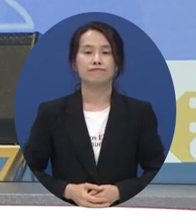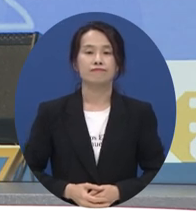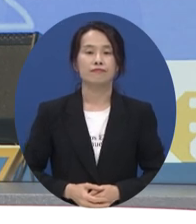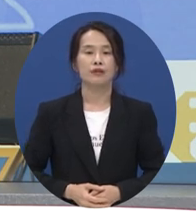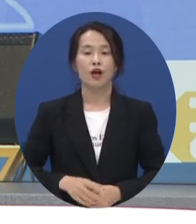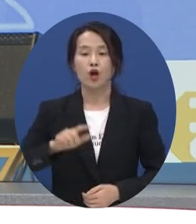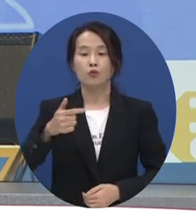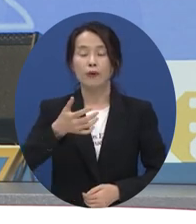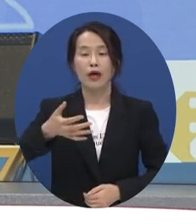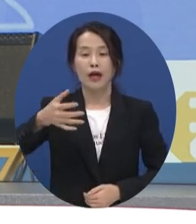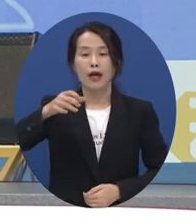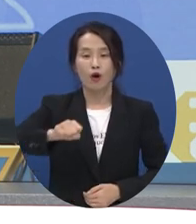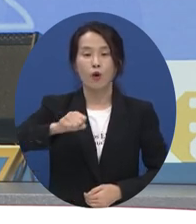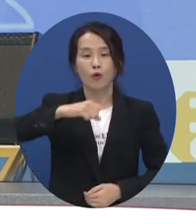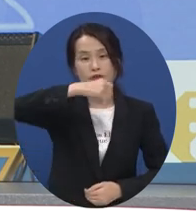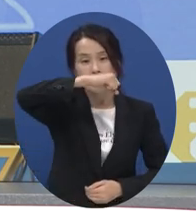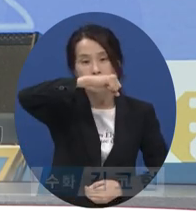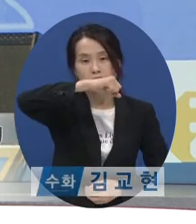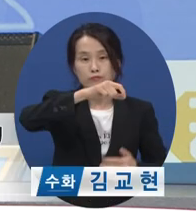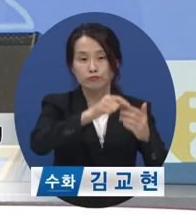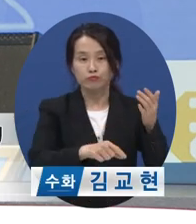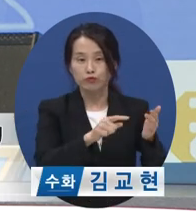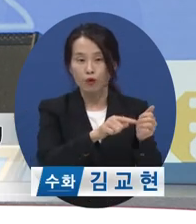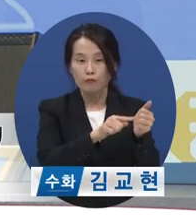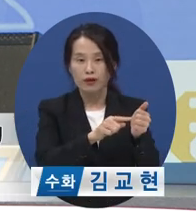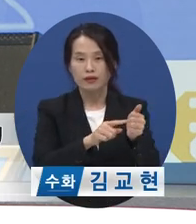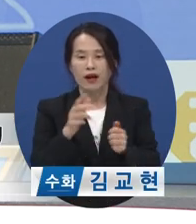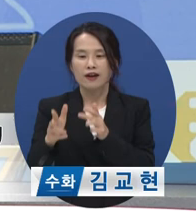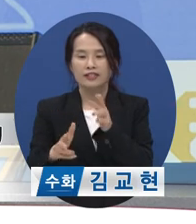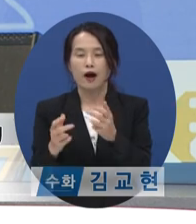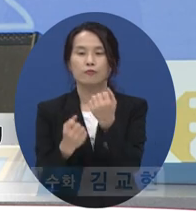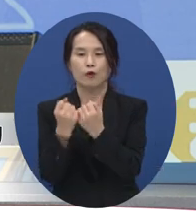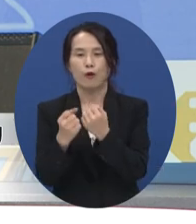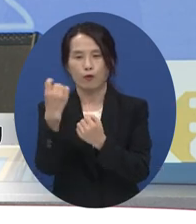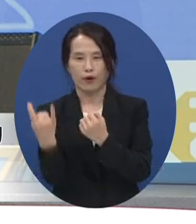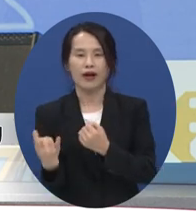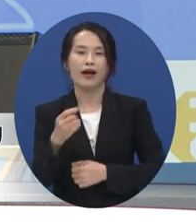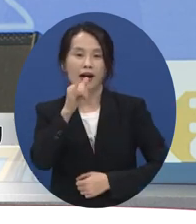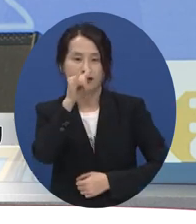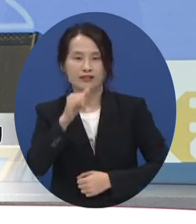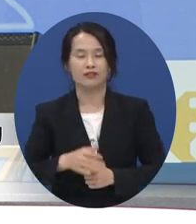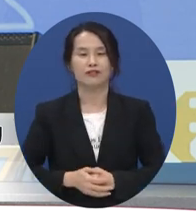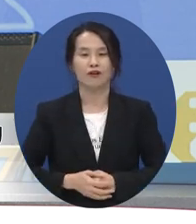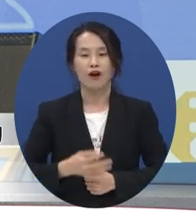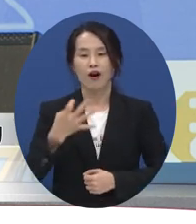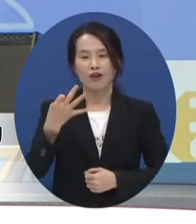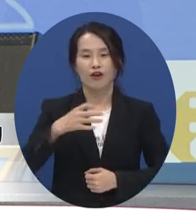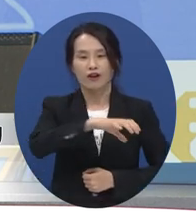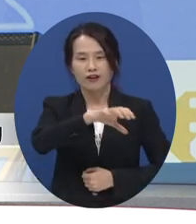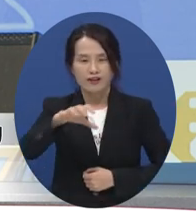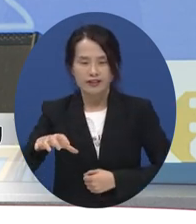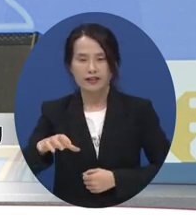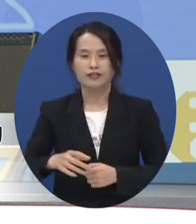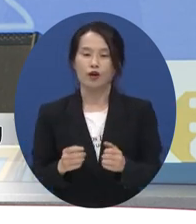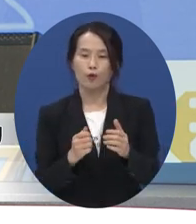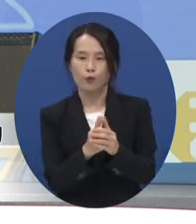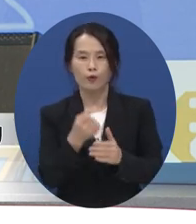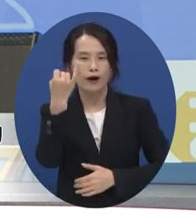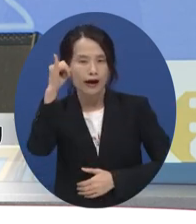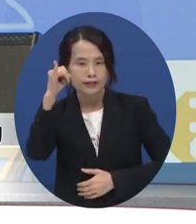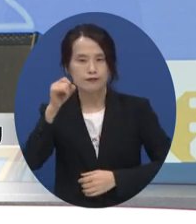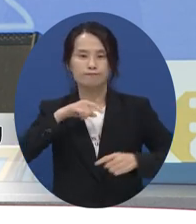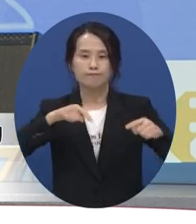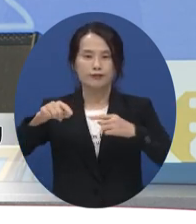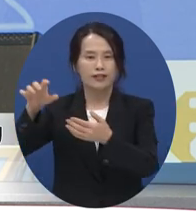총 600억 원의 대박 예산이 걸린 지자체의 사업 설명회가 열렸습니다. 경기도 14개 시군이 저마다 톡톡 튀는